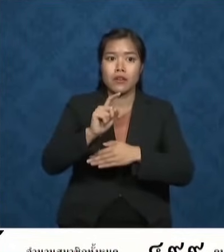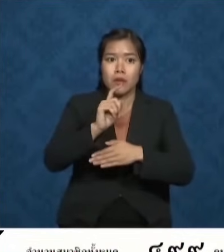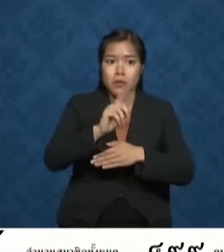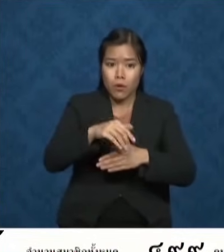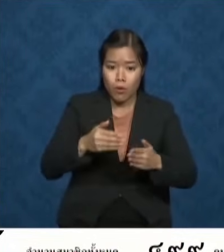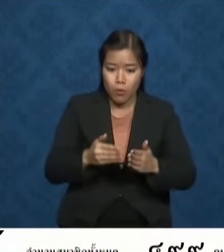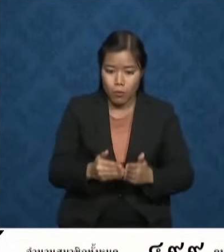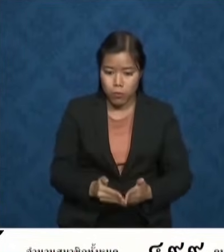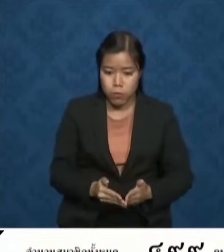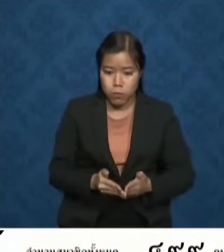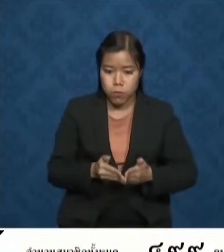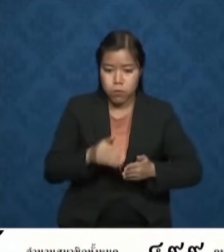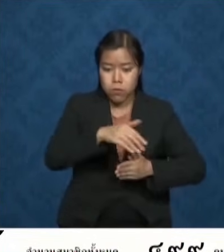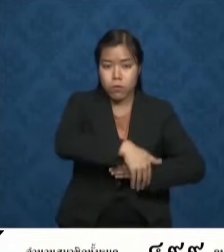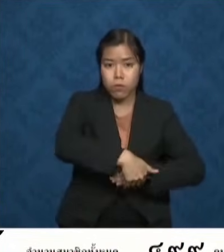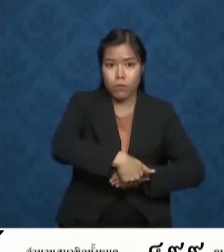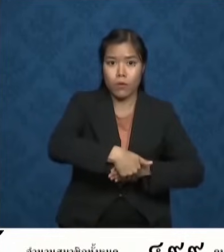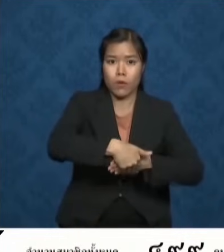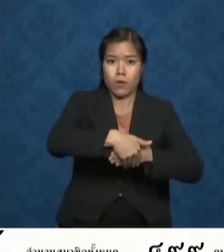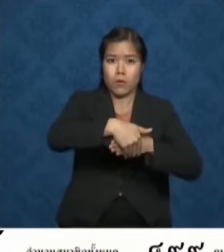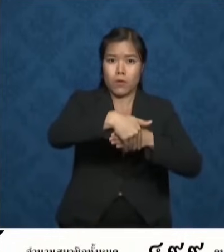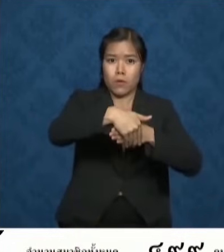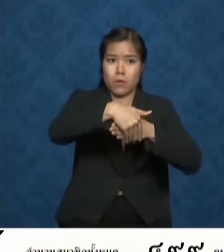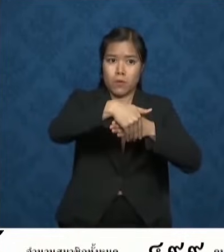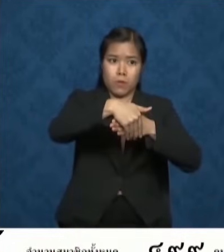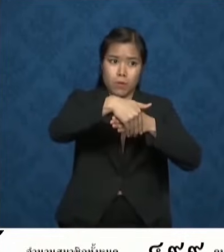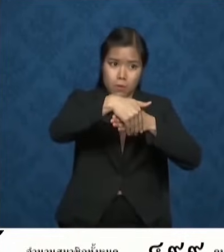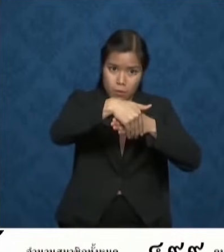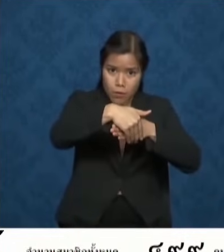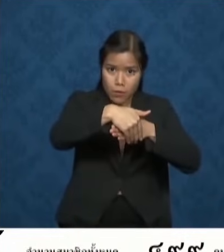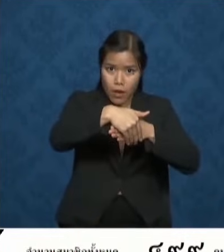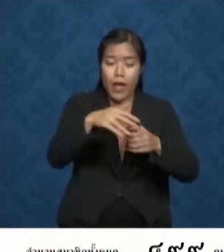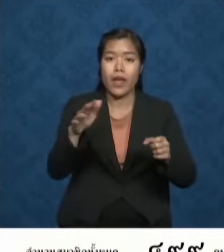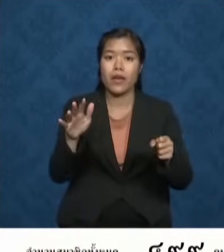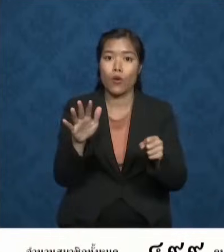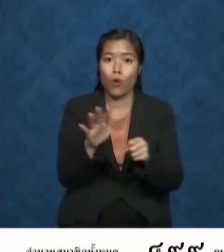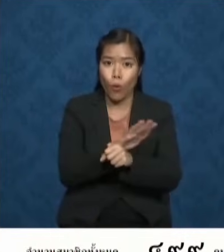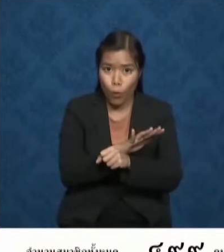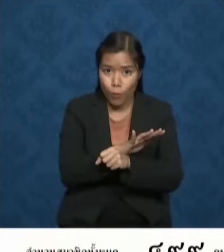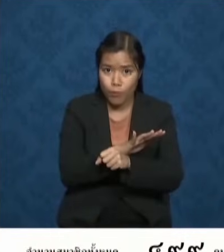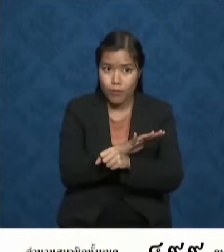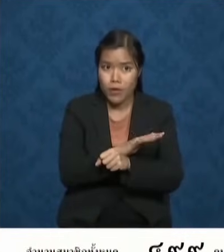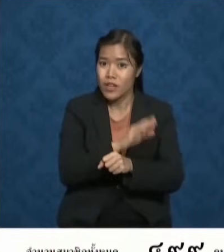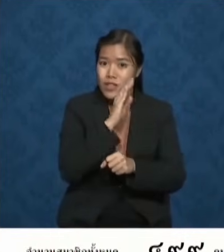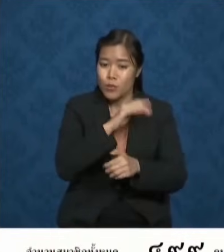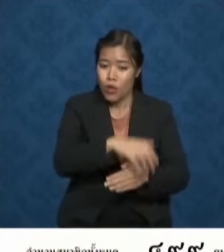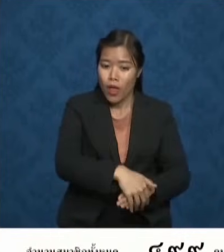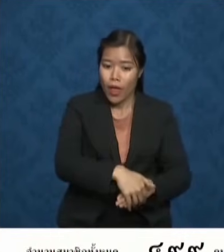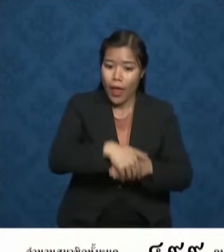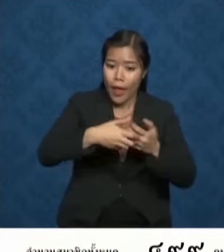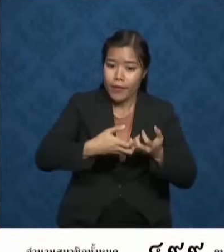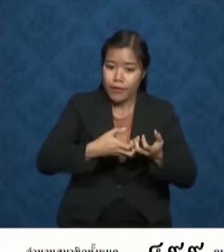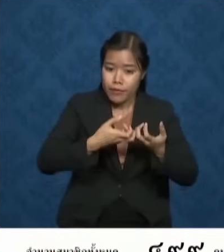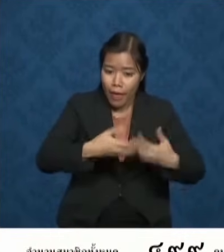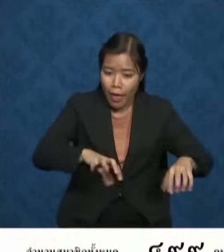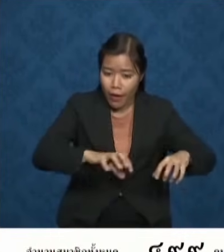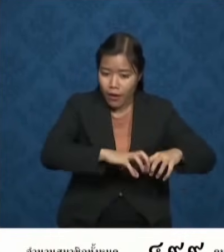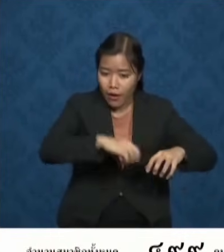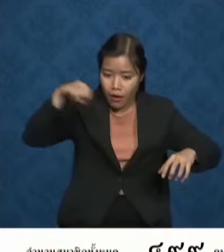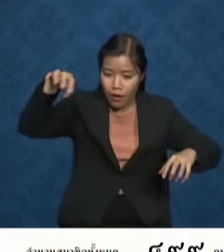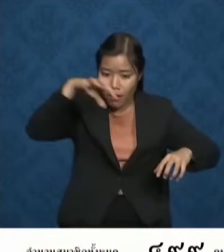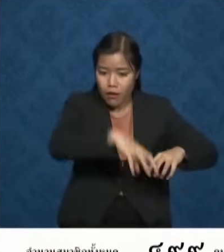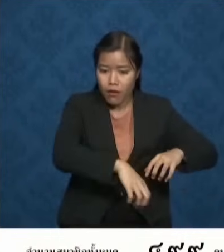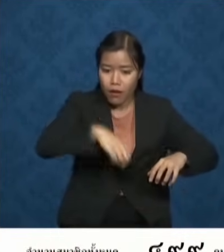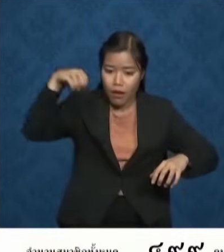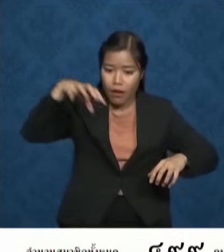พเรือที่สมบูรณ์ที่สุดทั้งลำเอากู้เป็นชิ้นส่วนไม่เอาทำไมต้องเป็นทั้งลำก็จะ